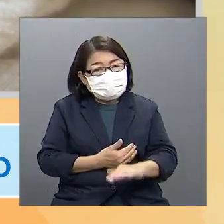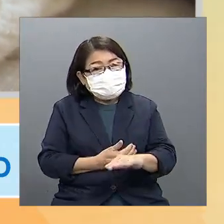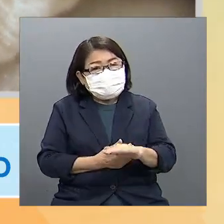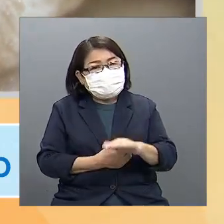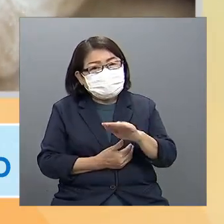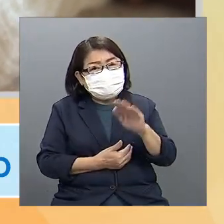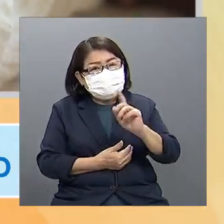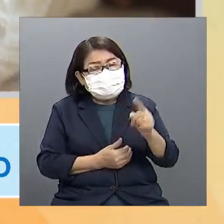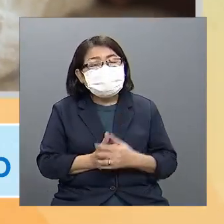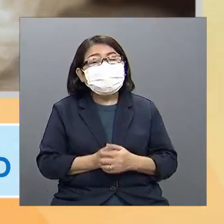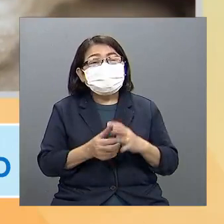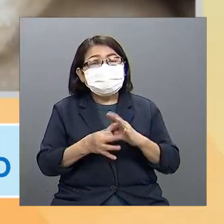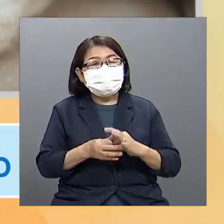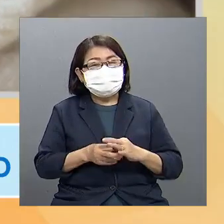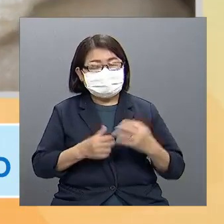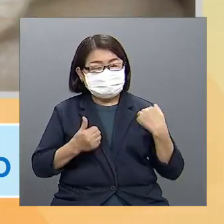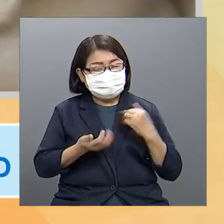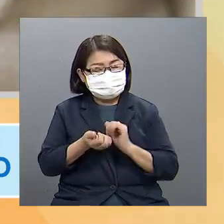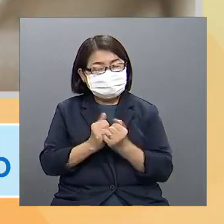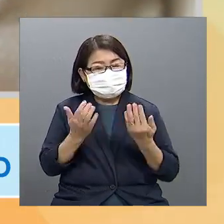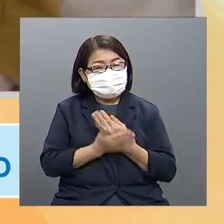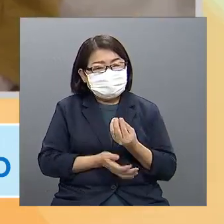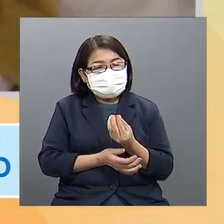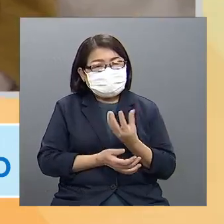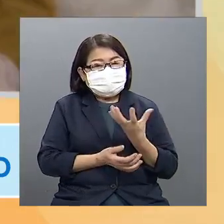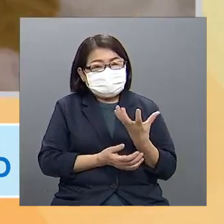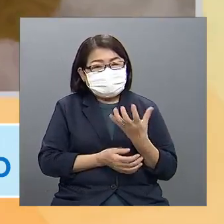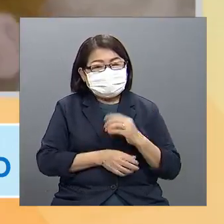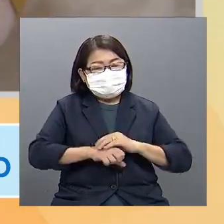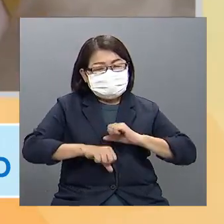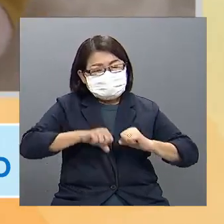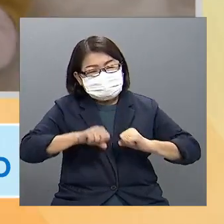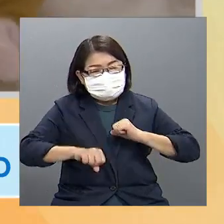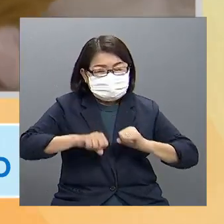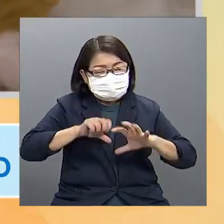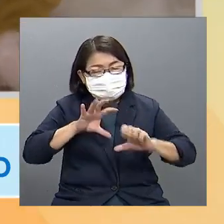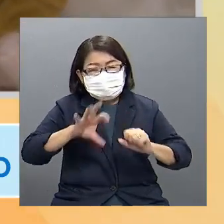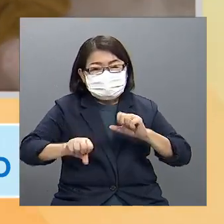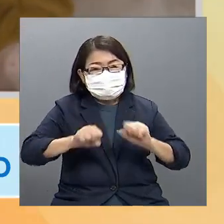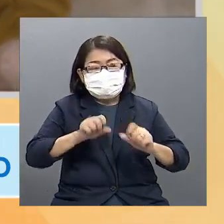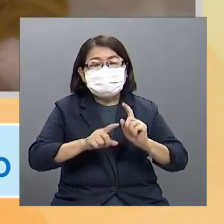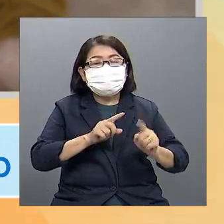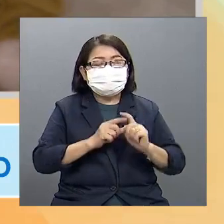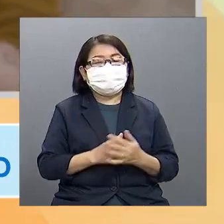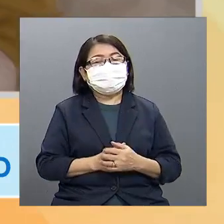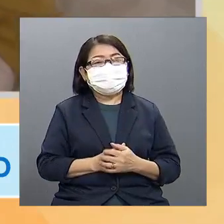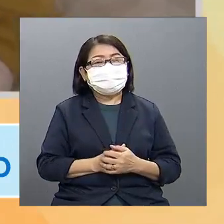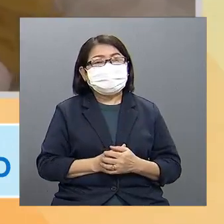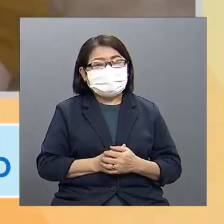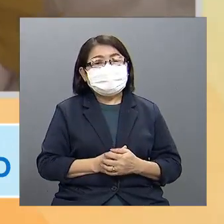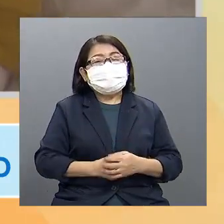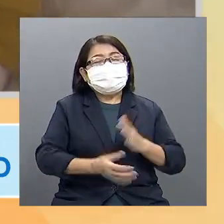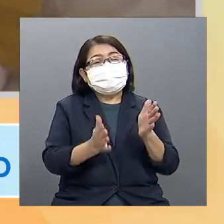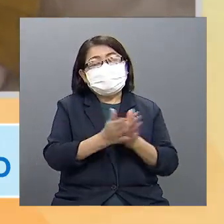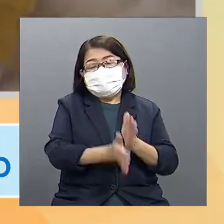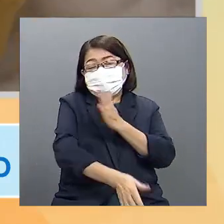เติบโตของร่างกายโดยเฉพาะการใช้กล้ามเนื้อในด้านต่างๆไม่ว่าจะเป็นกล้ามเนื้อมัดใหญ่ที่เขาใช้ในการเคลื่อน